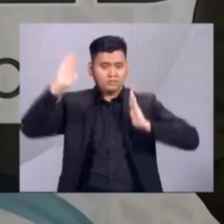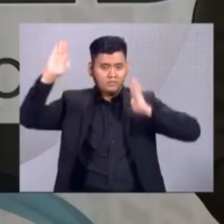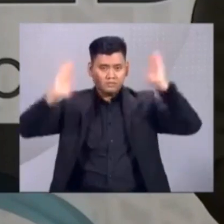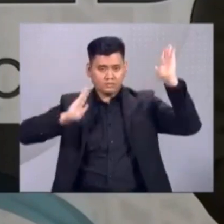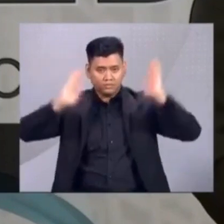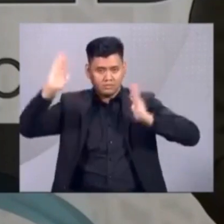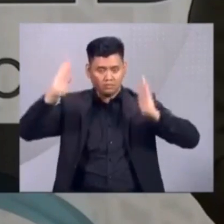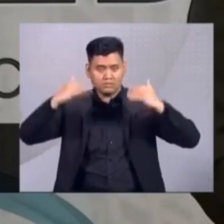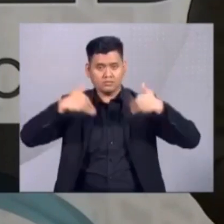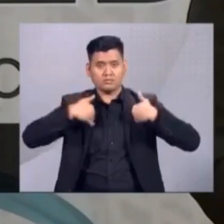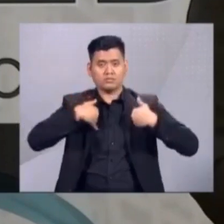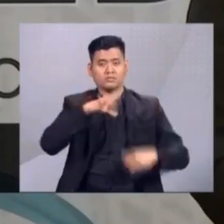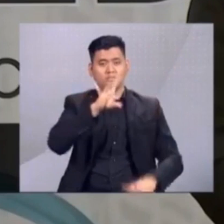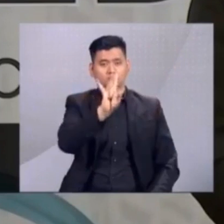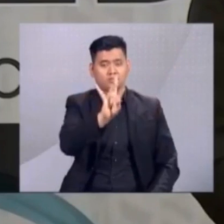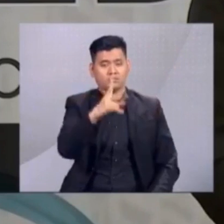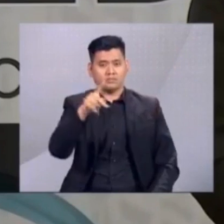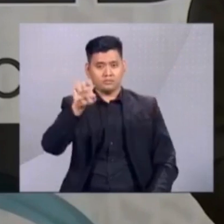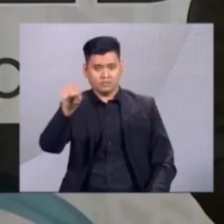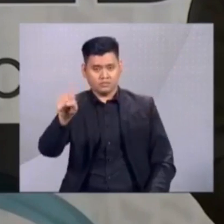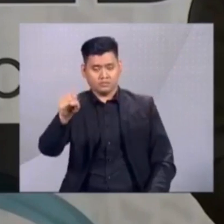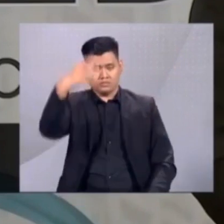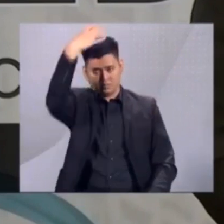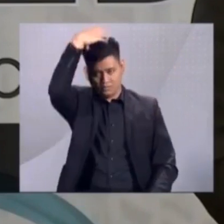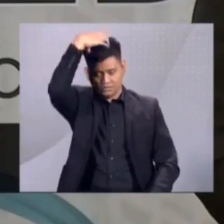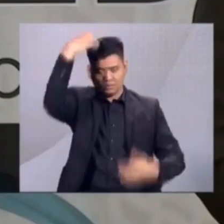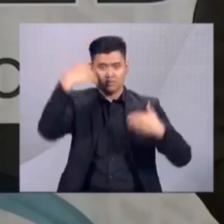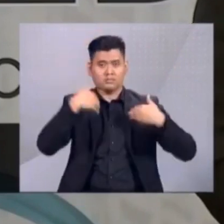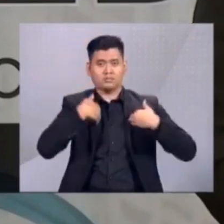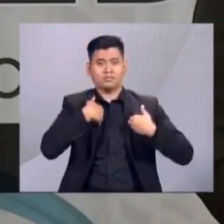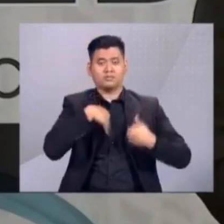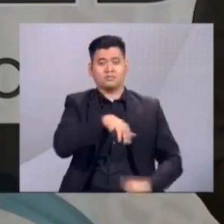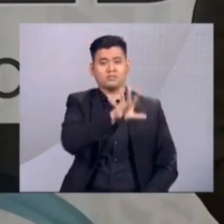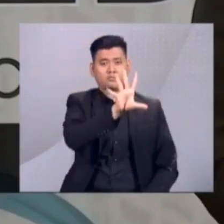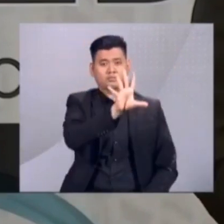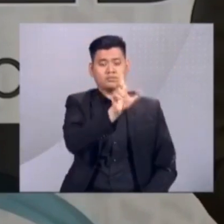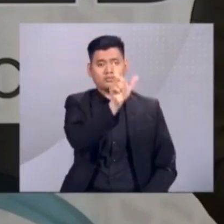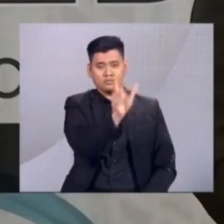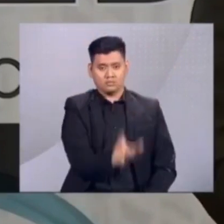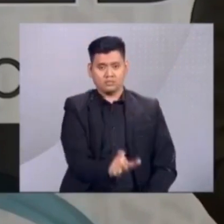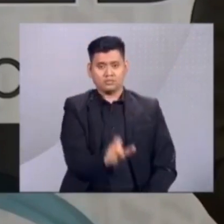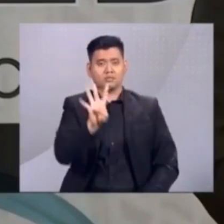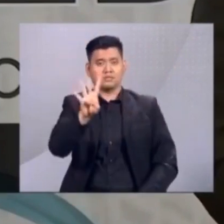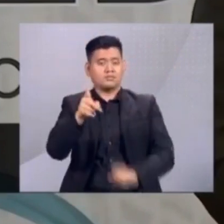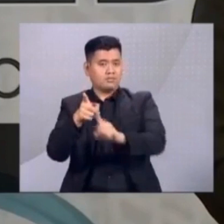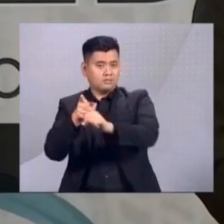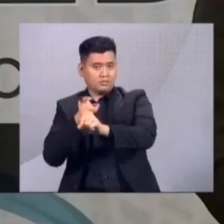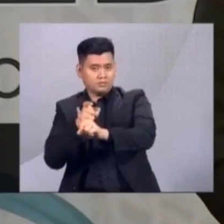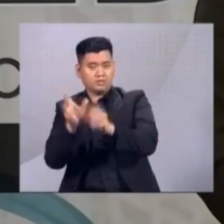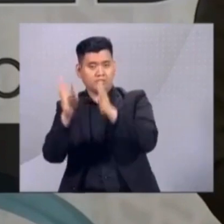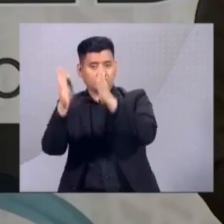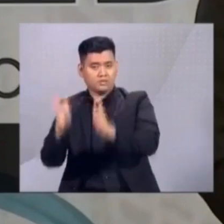kes adalah seperti berikut. Di Selangor ada 5 kes, iaitu 4 kes kluster warga emas Kuala